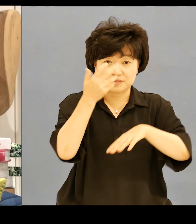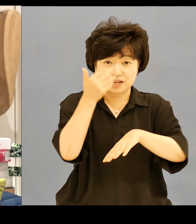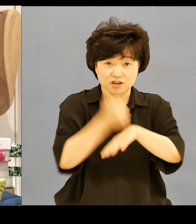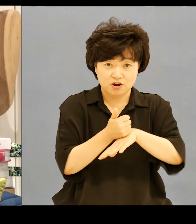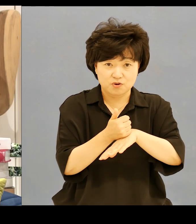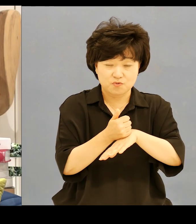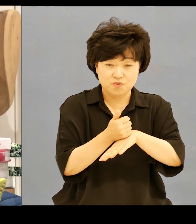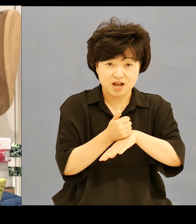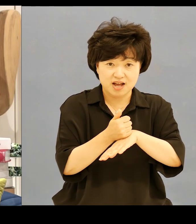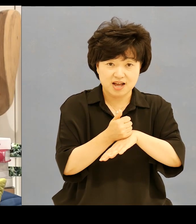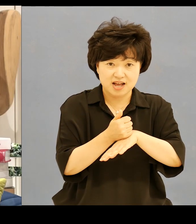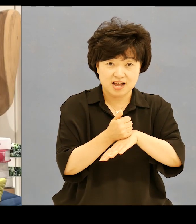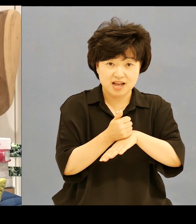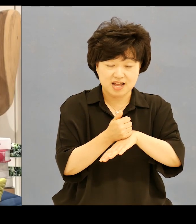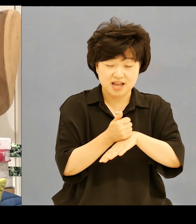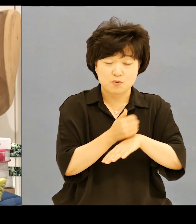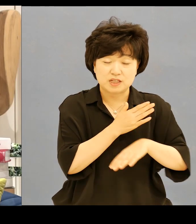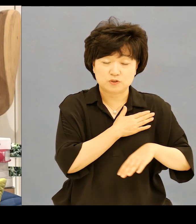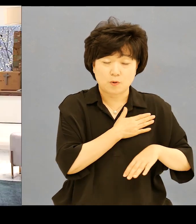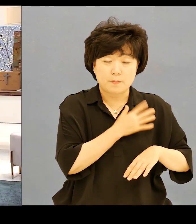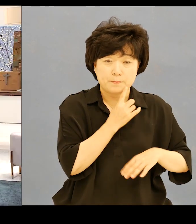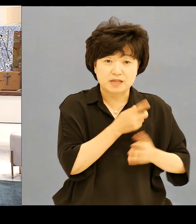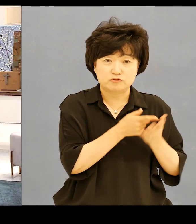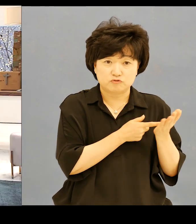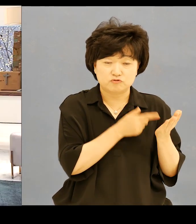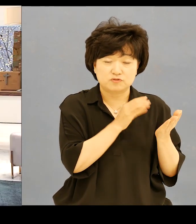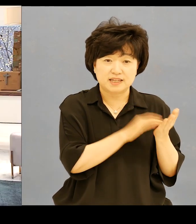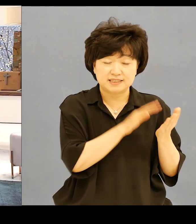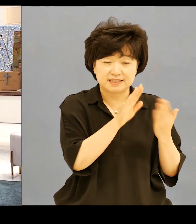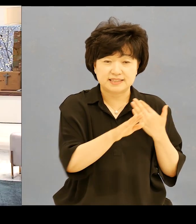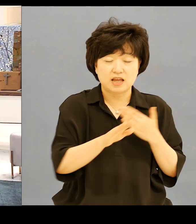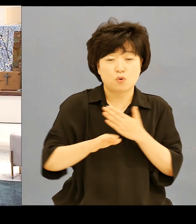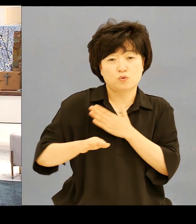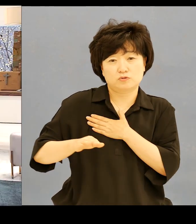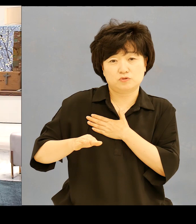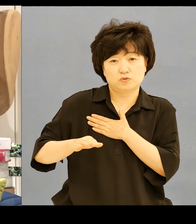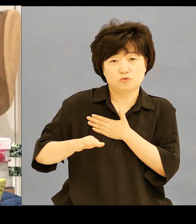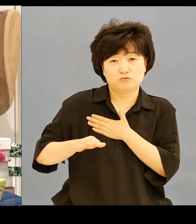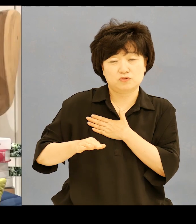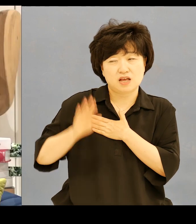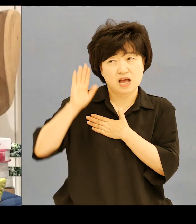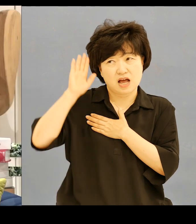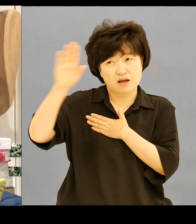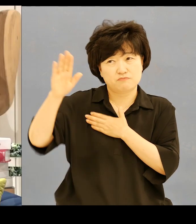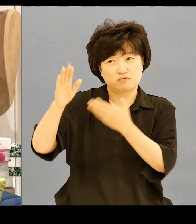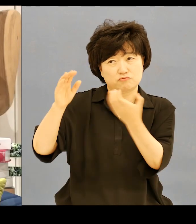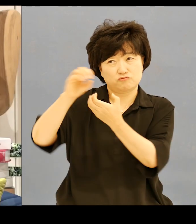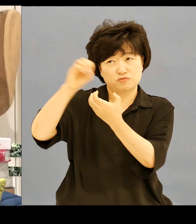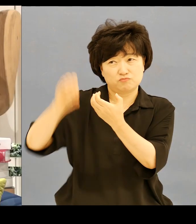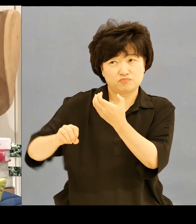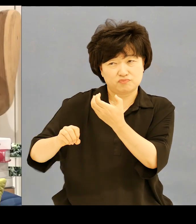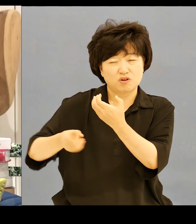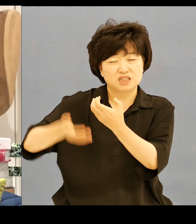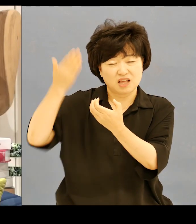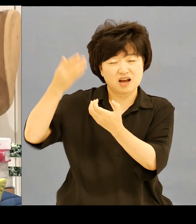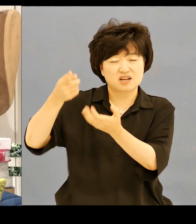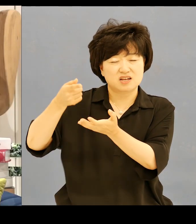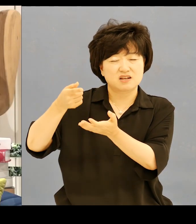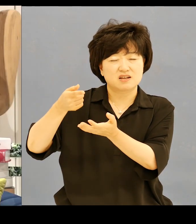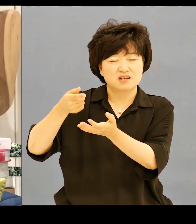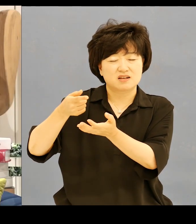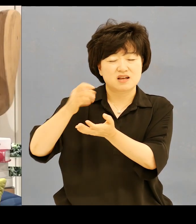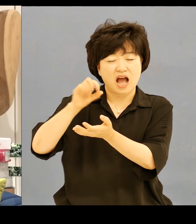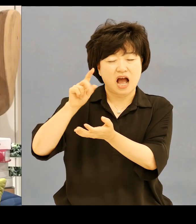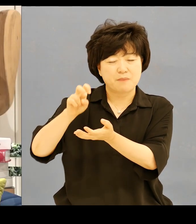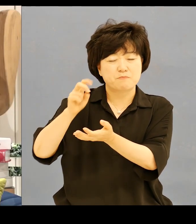결과 이제 제가 왼쪽만 수술을 했거든요. 유방암에. 네. 오른쪽은 이제 90% 걸릴 거라고 그것도